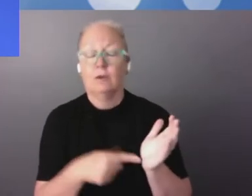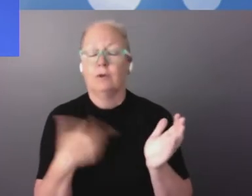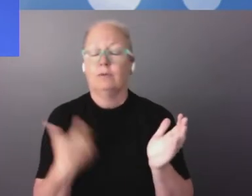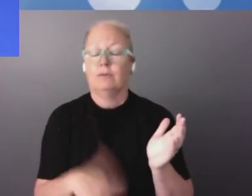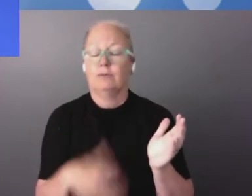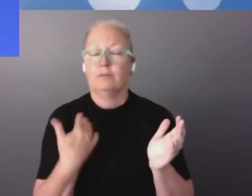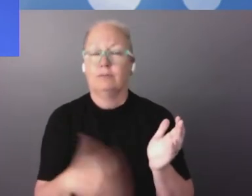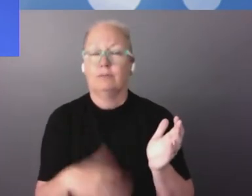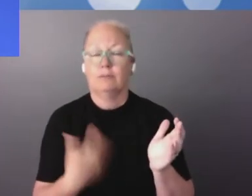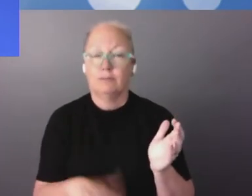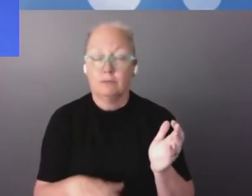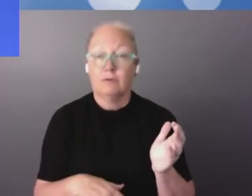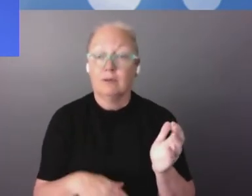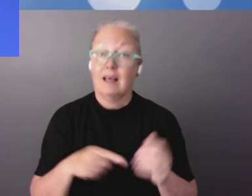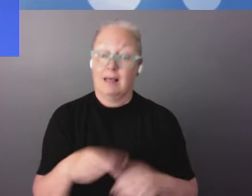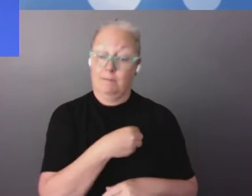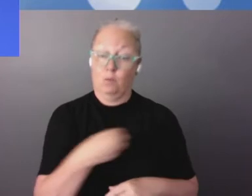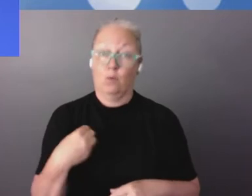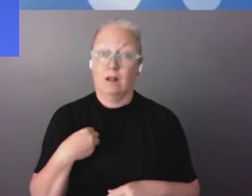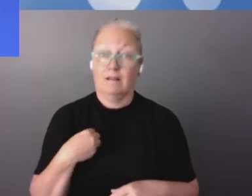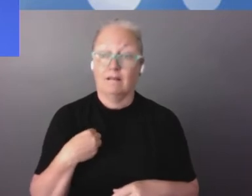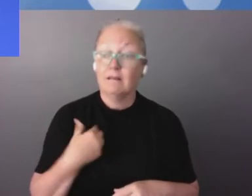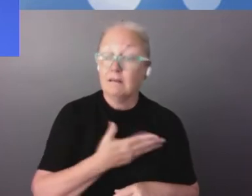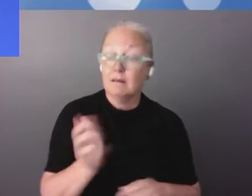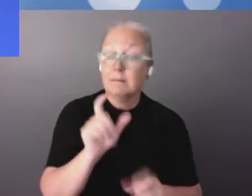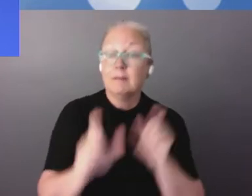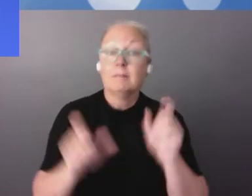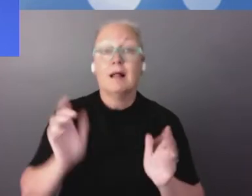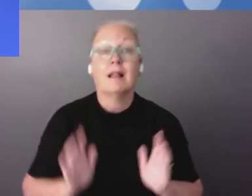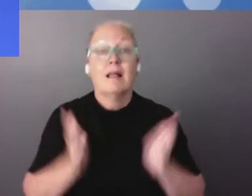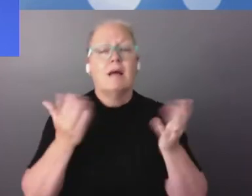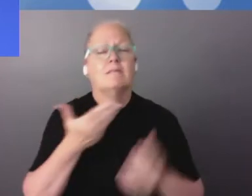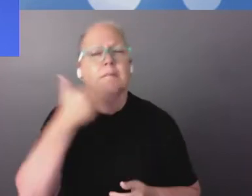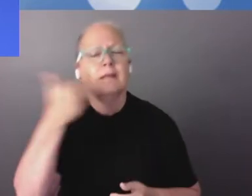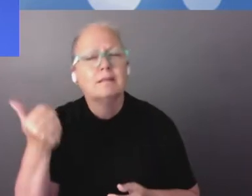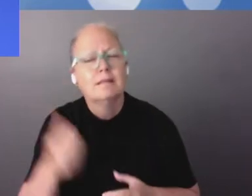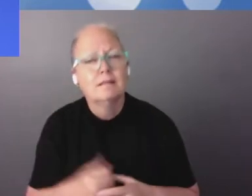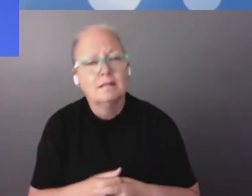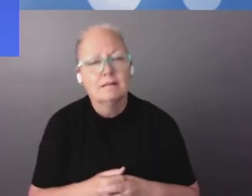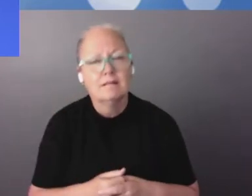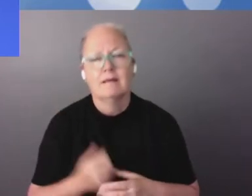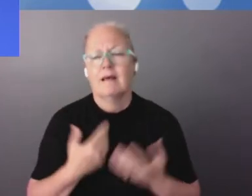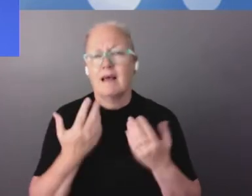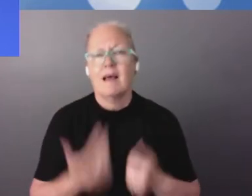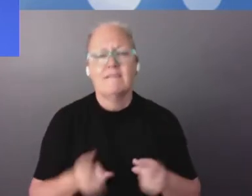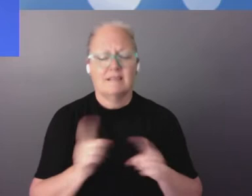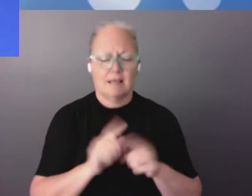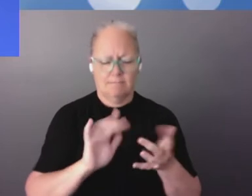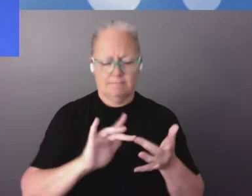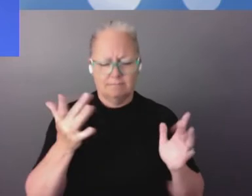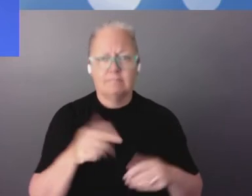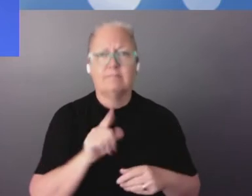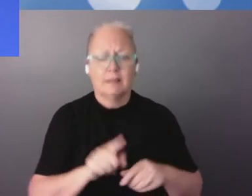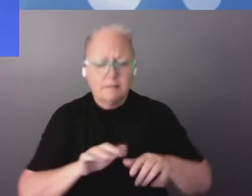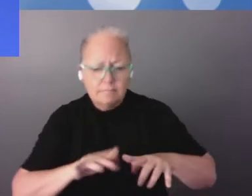وفي أماكن أخرى من العالم. نحن هي إيجابيات الإنترنت، ولكن هناك